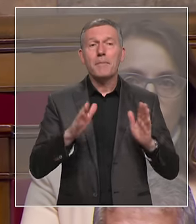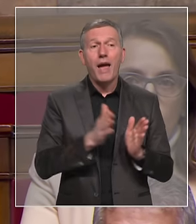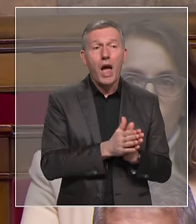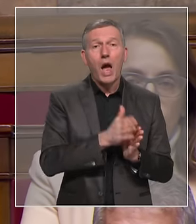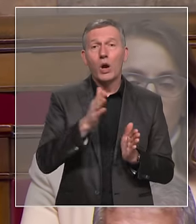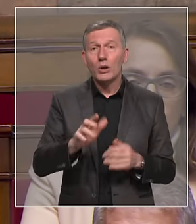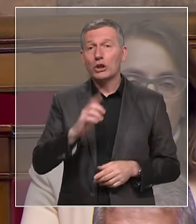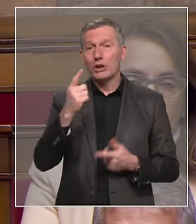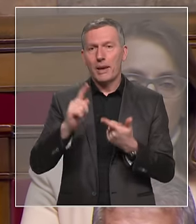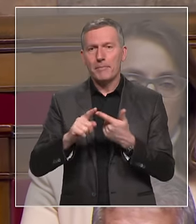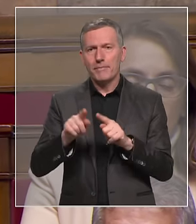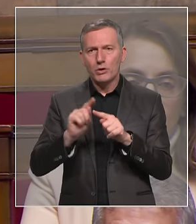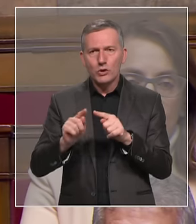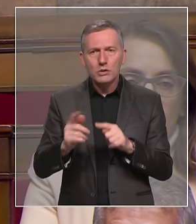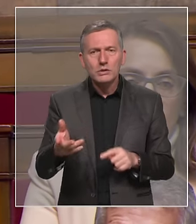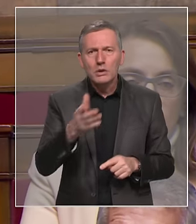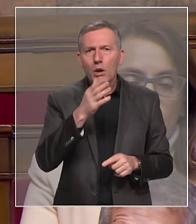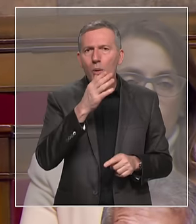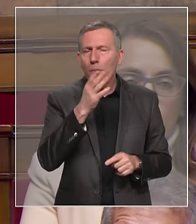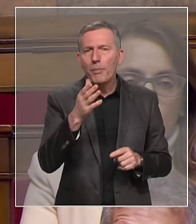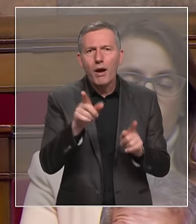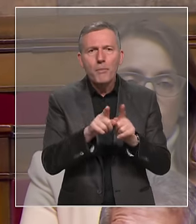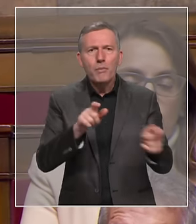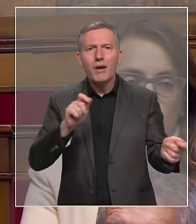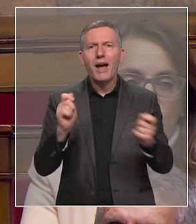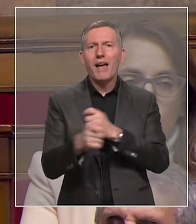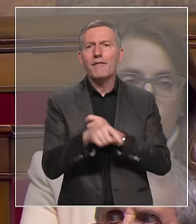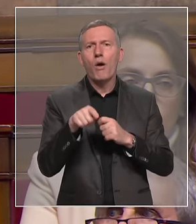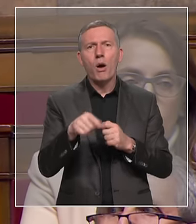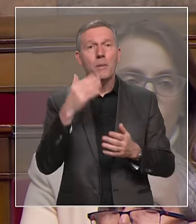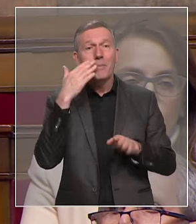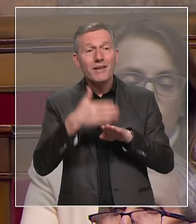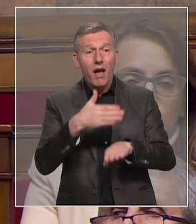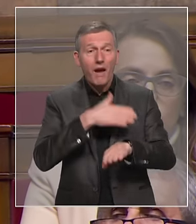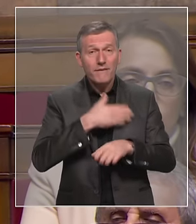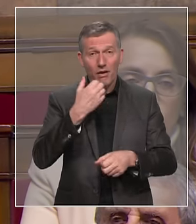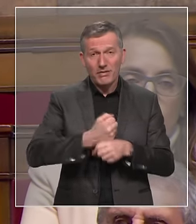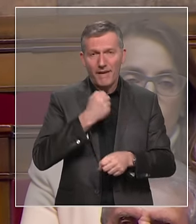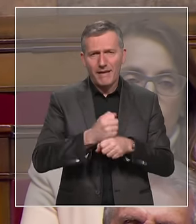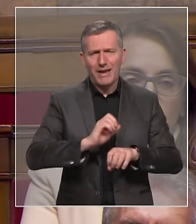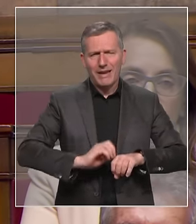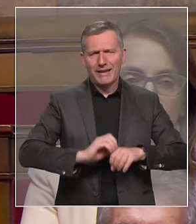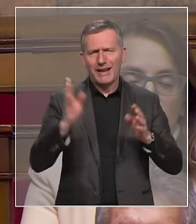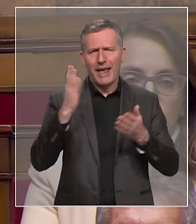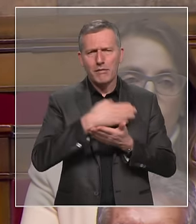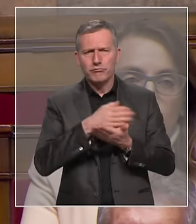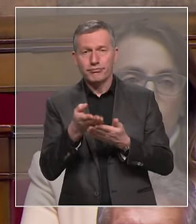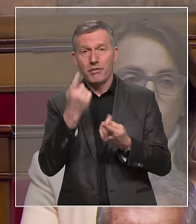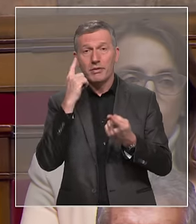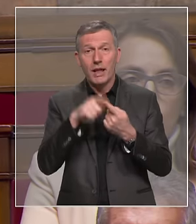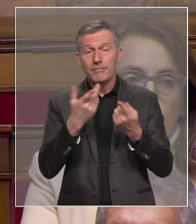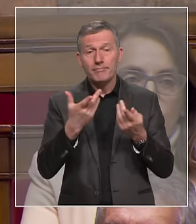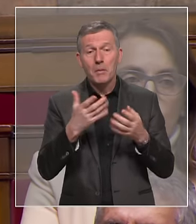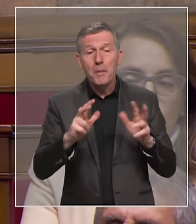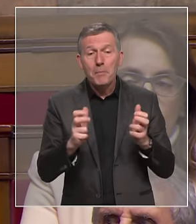deuxième préalable. Il ne peut pas y avoir de réforme de l'octroi de mer sans un travail transparent sur la formation réelle des